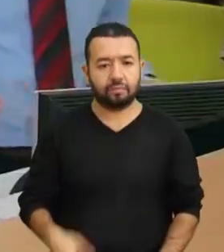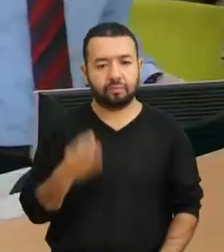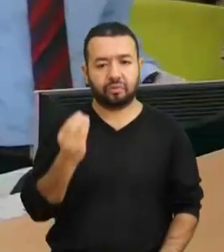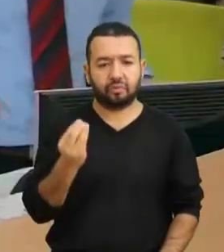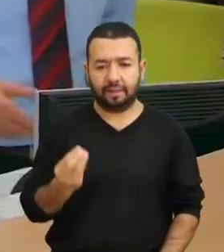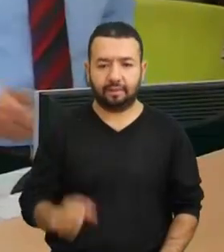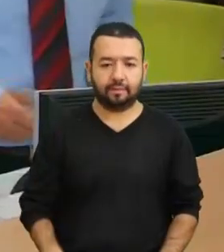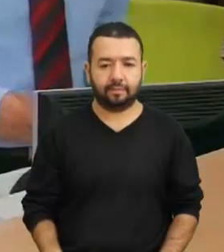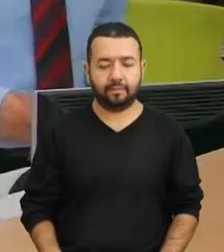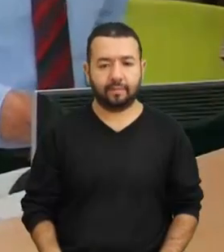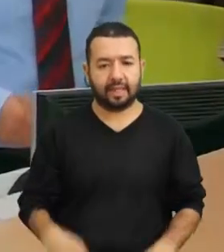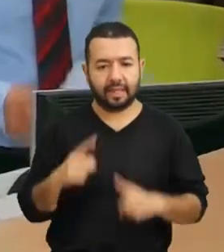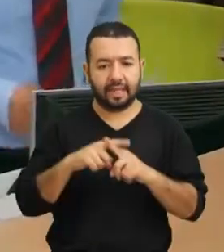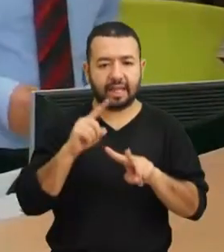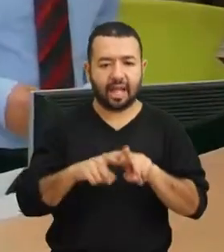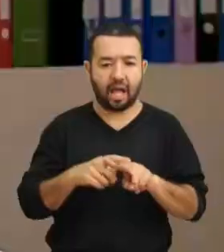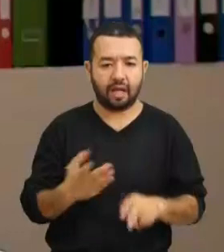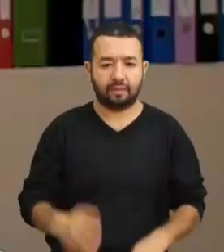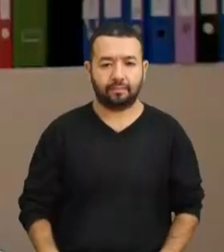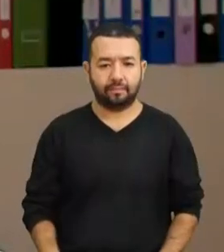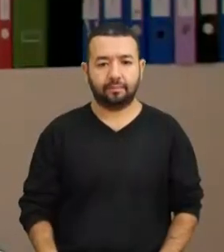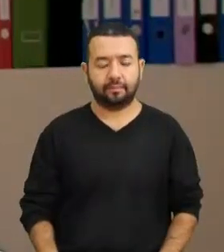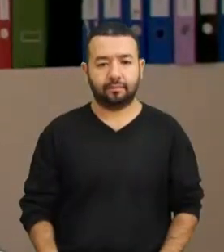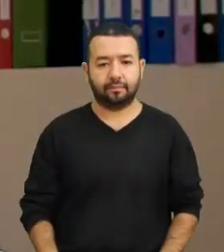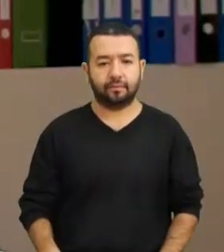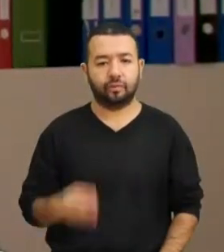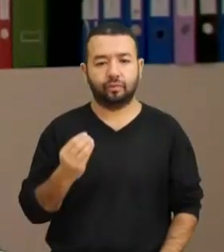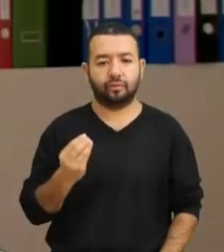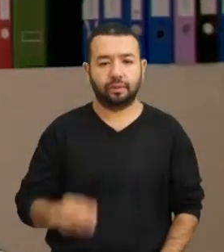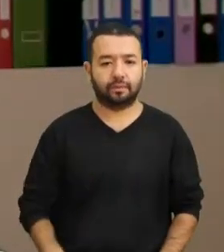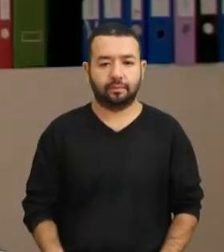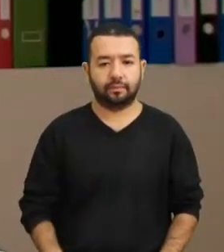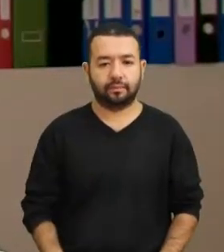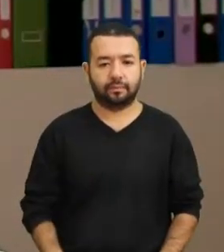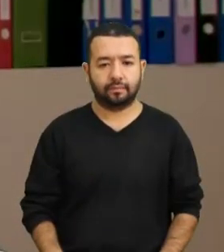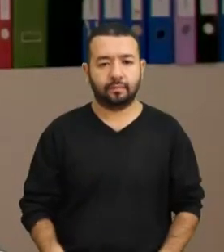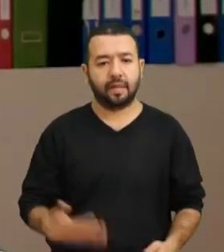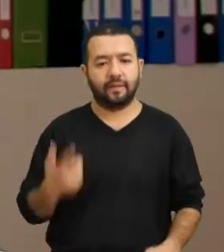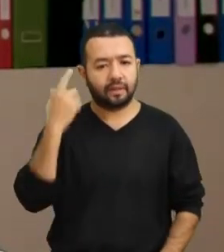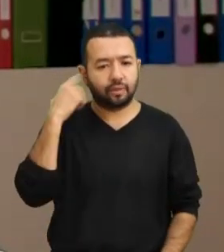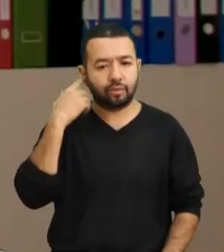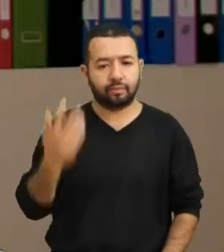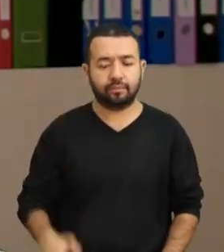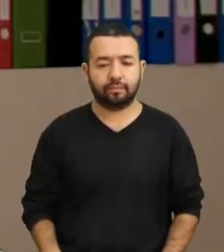Çok güzel. Ta oluyor mu efendim? Ta. Güzel. Evet dinliyorum.